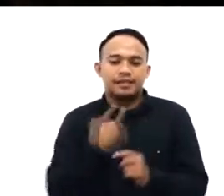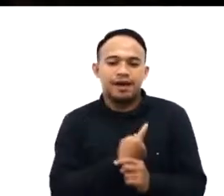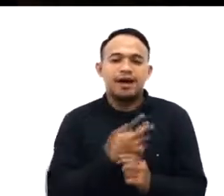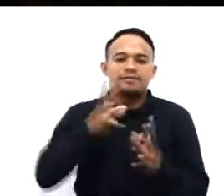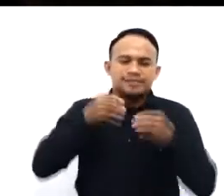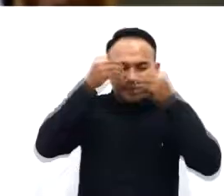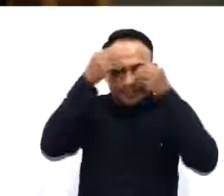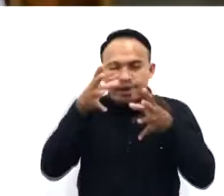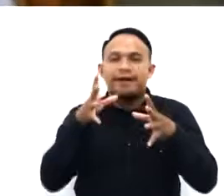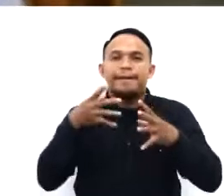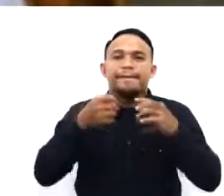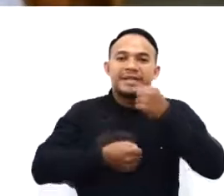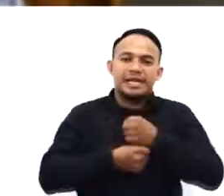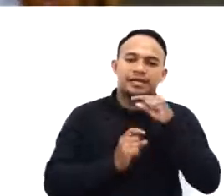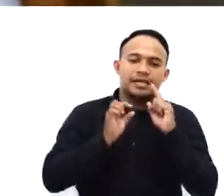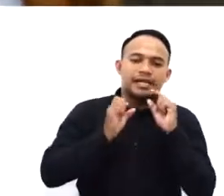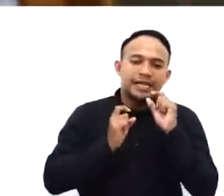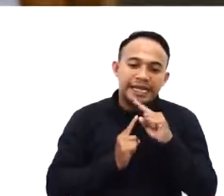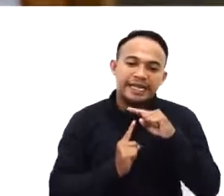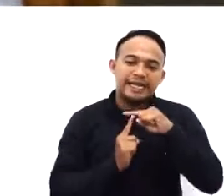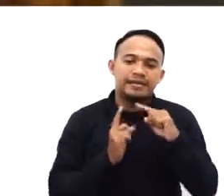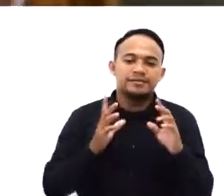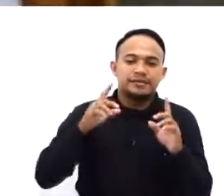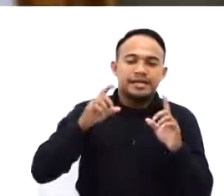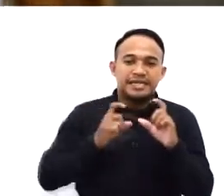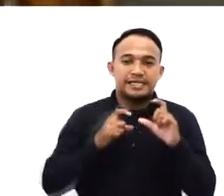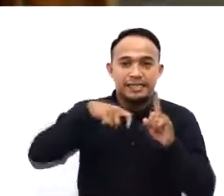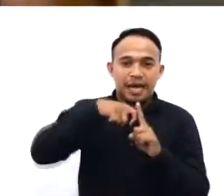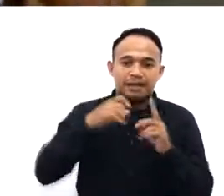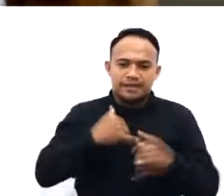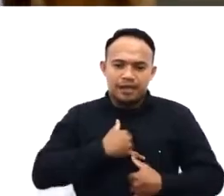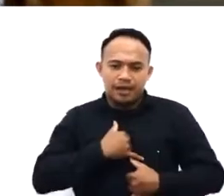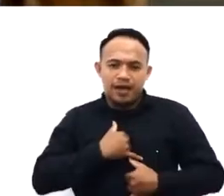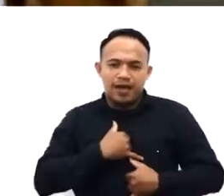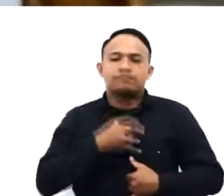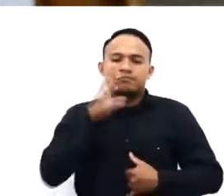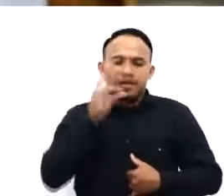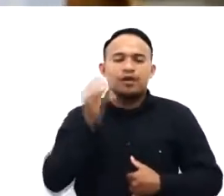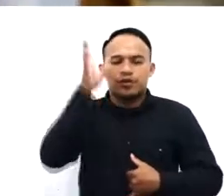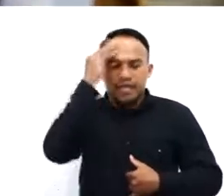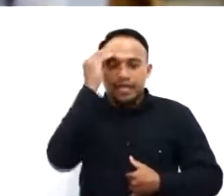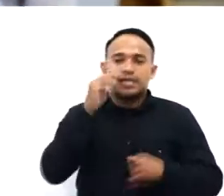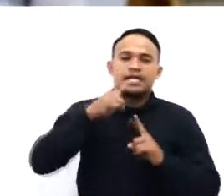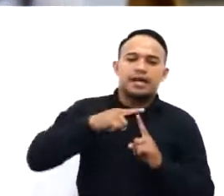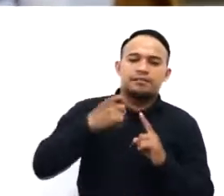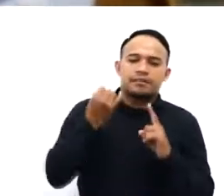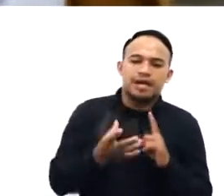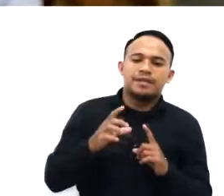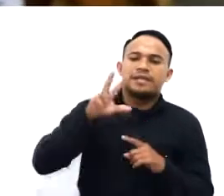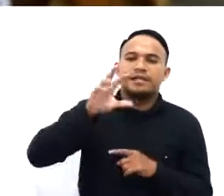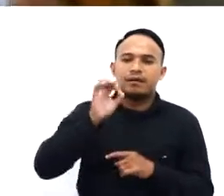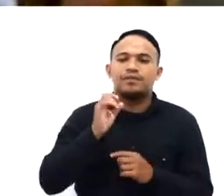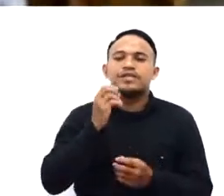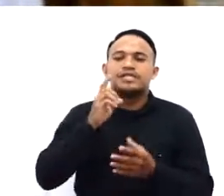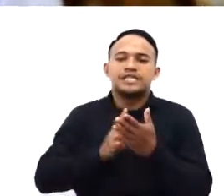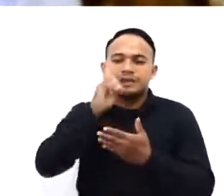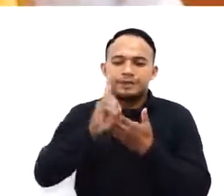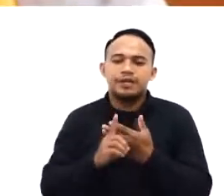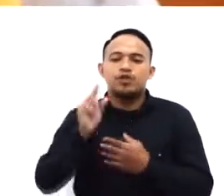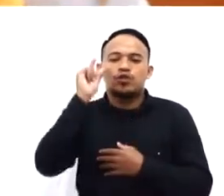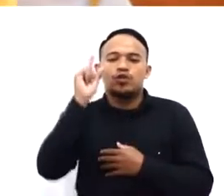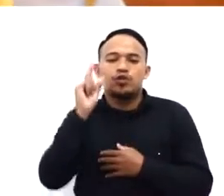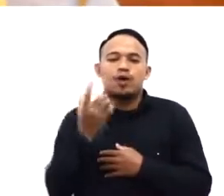Data dari Dinas Kesehatan Provinsi Gorontalo update cakupan vaksinasi per tanggal 26